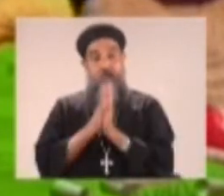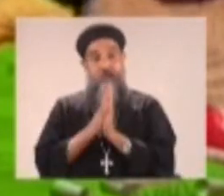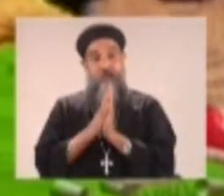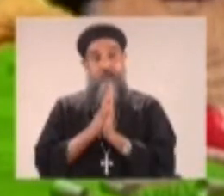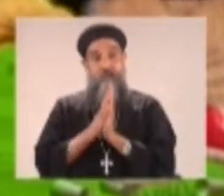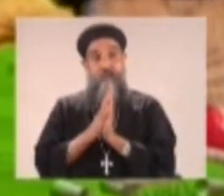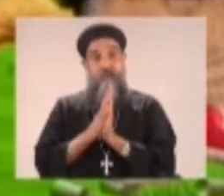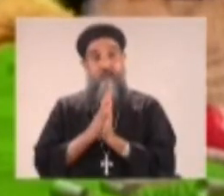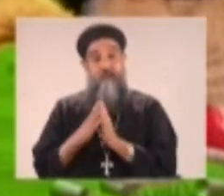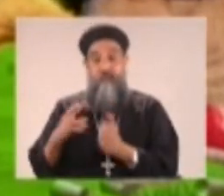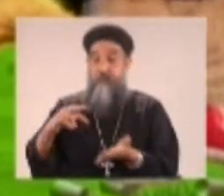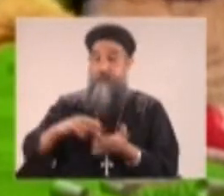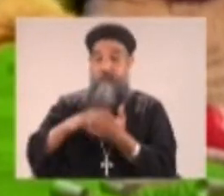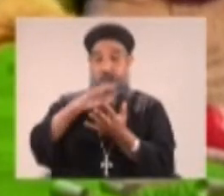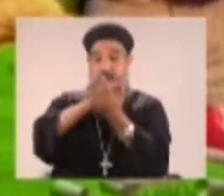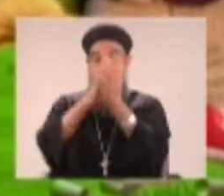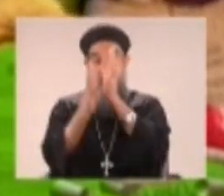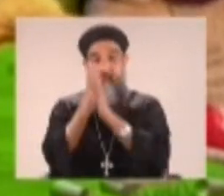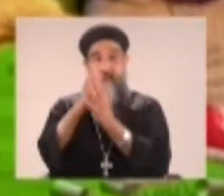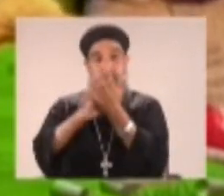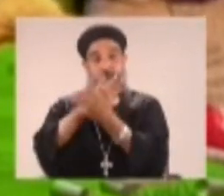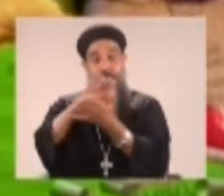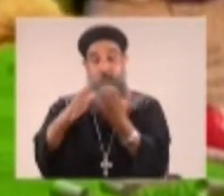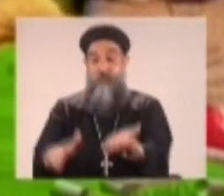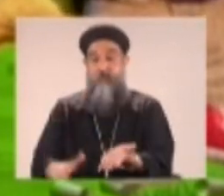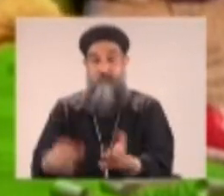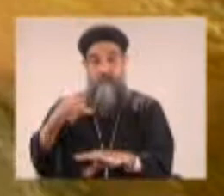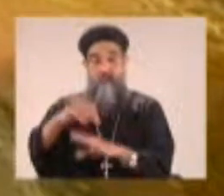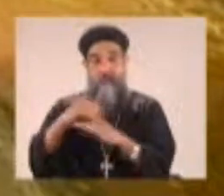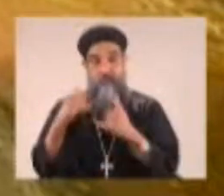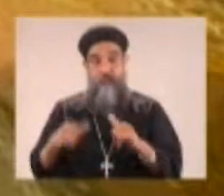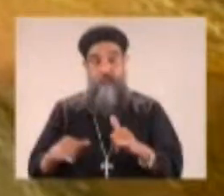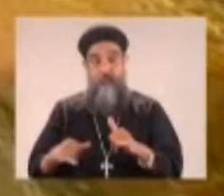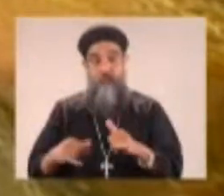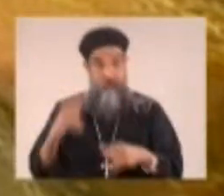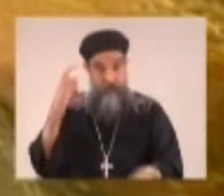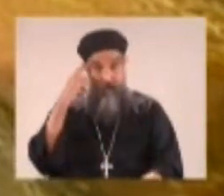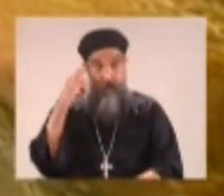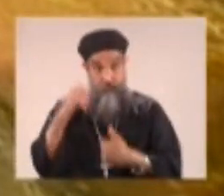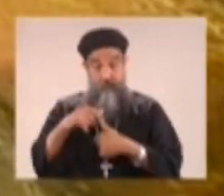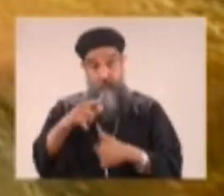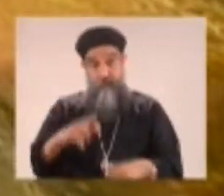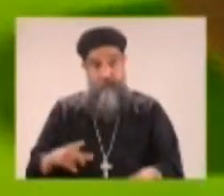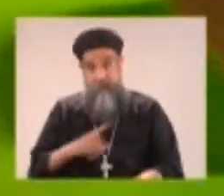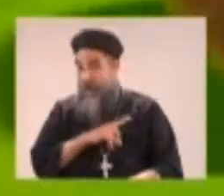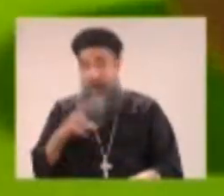لخبط المكان كده. أنت عندك أي فكرة؟ لا،